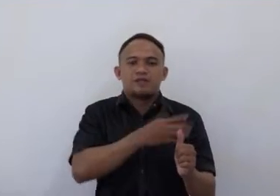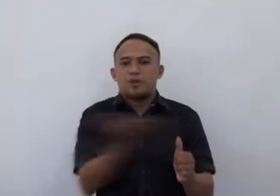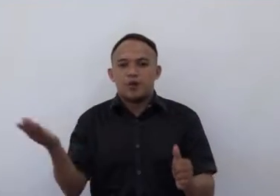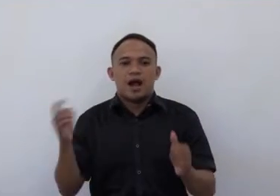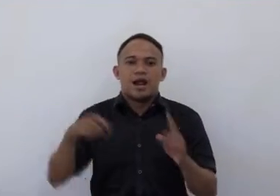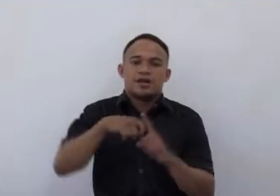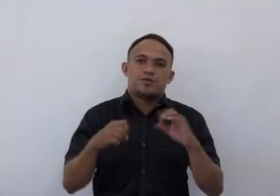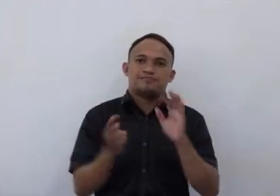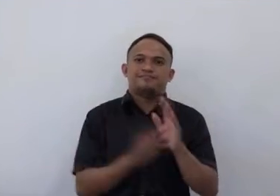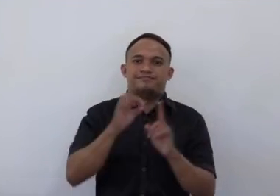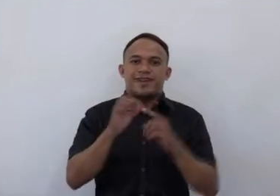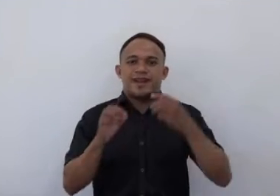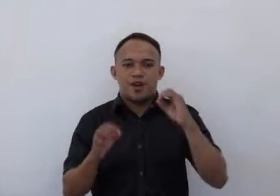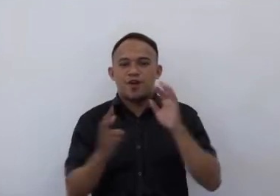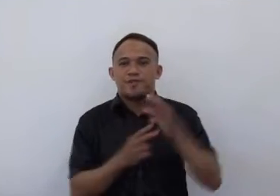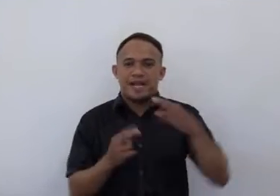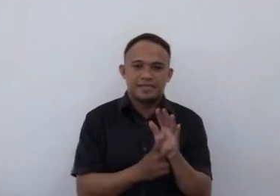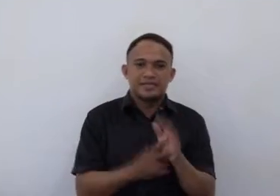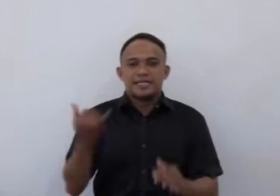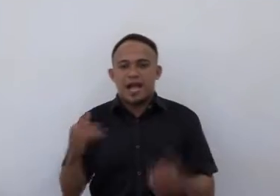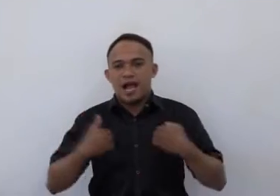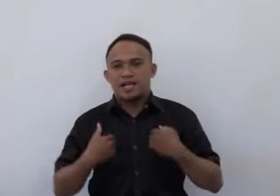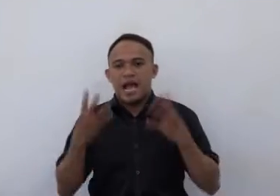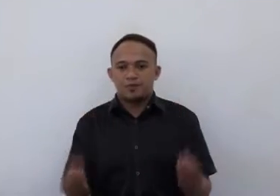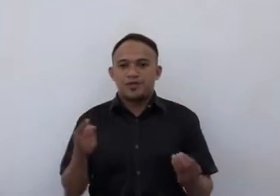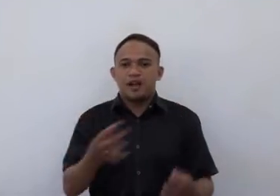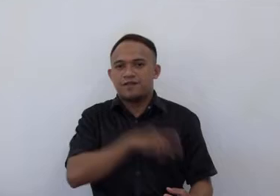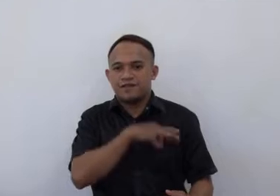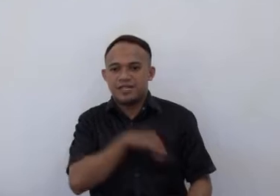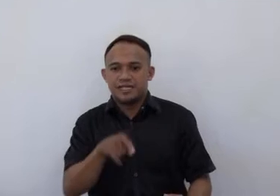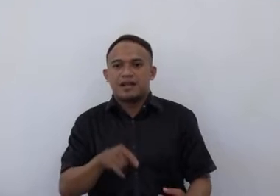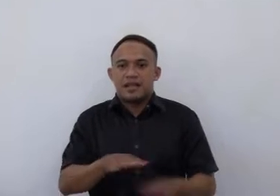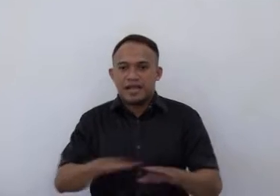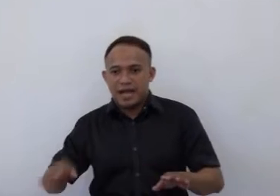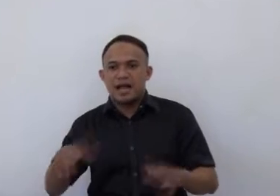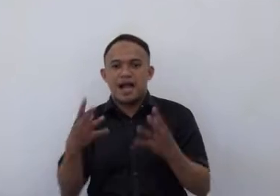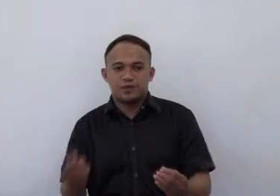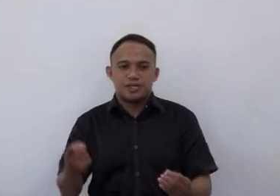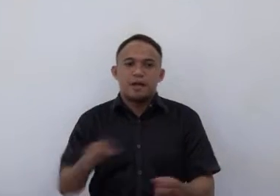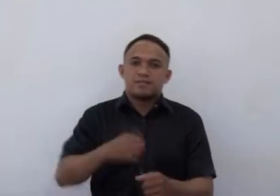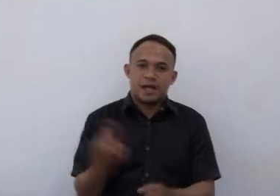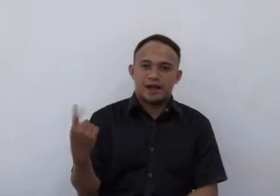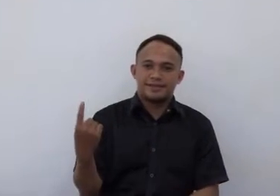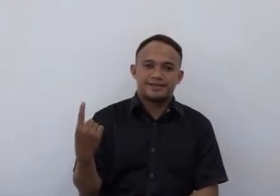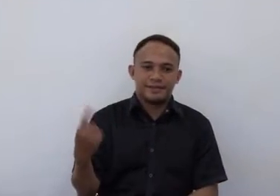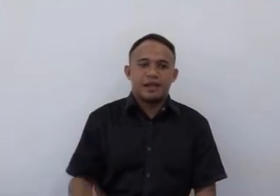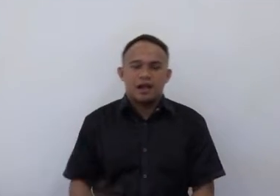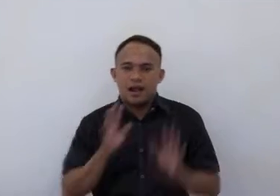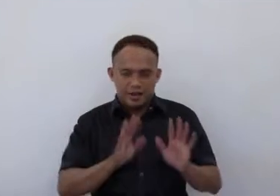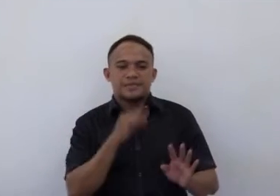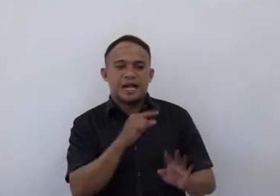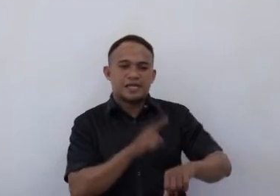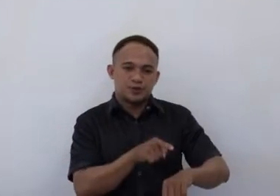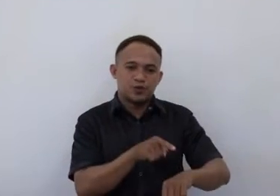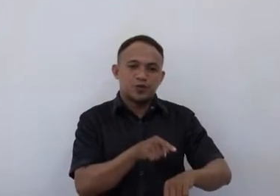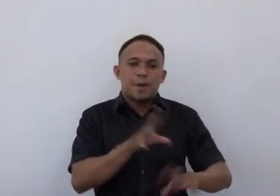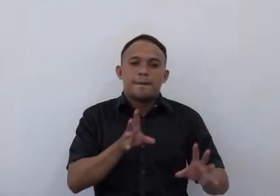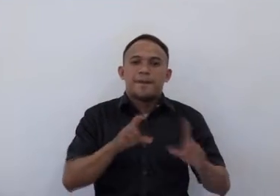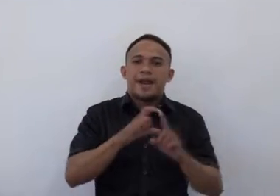mengikutsertakan semua komponen yang ada di desa sehingga pemanfaatan dana desa ini